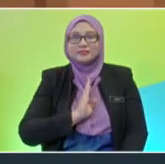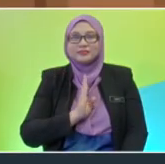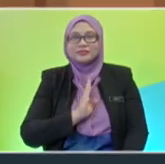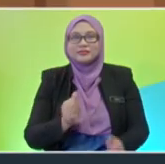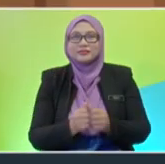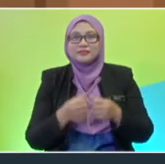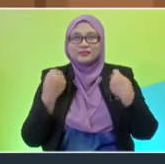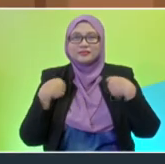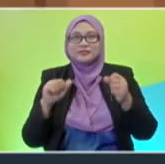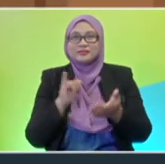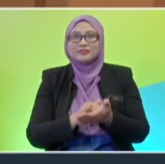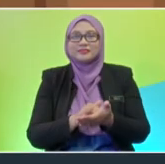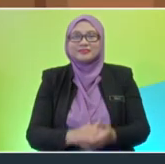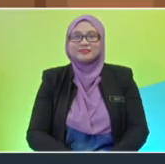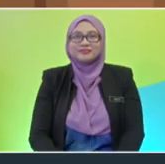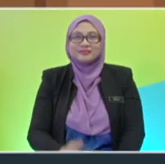itu